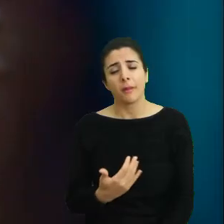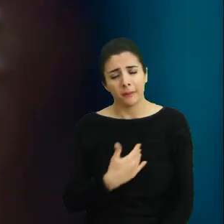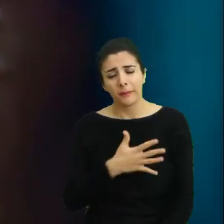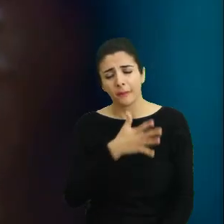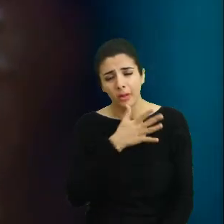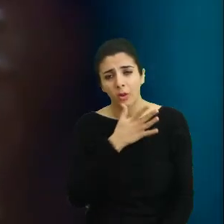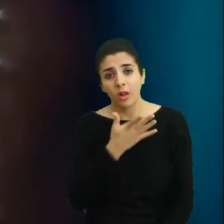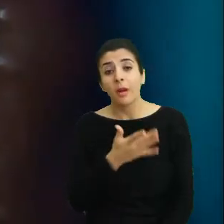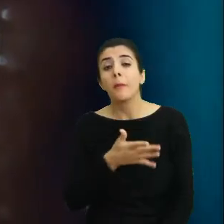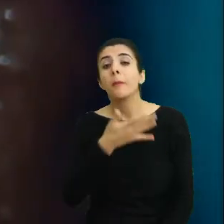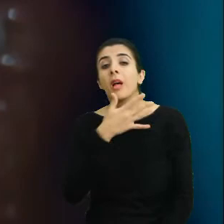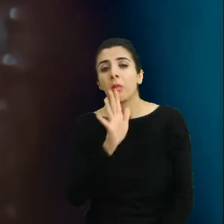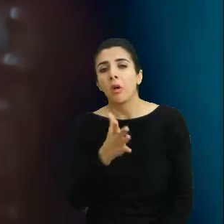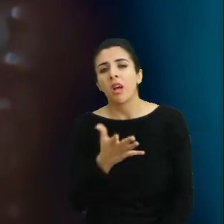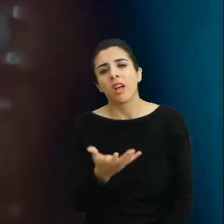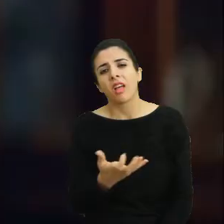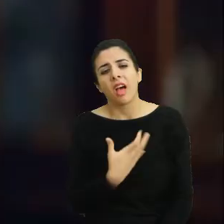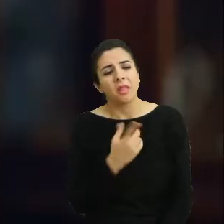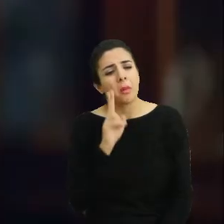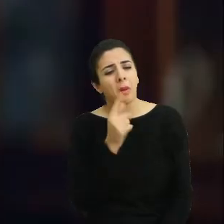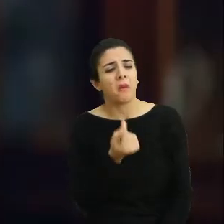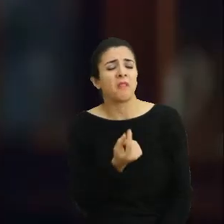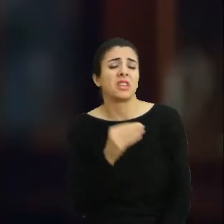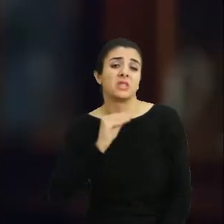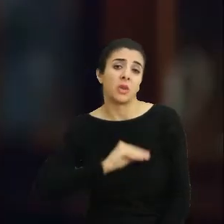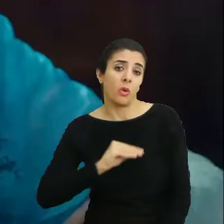biliyor. Bilmeyen de bir avuç mercimek zannediyor.